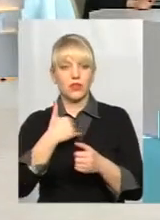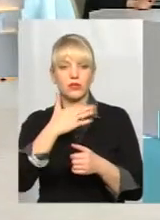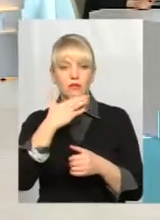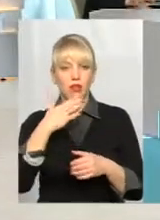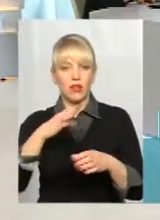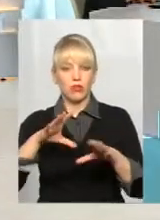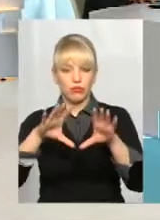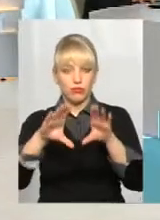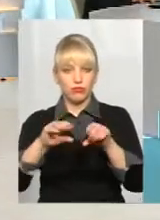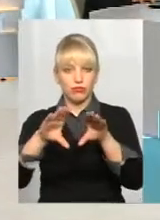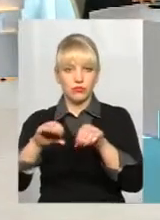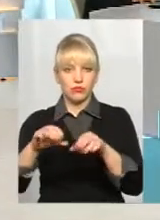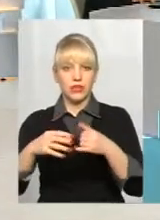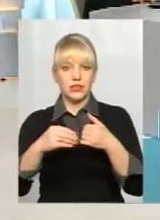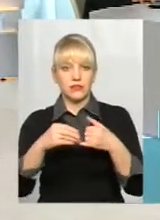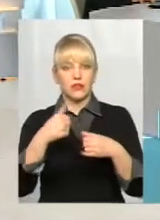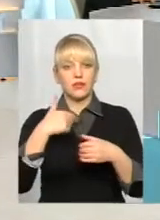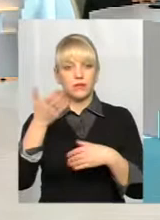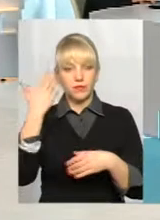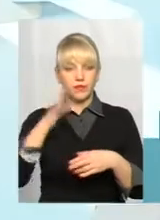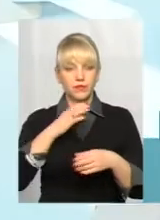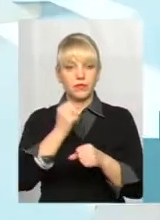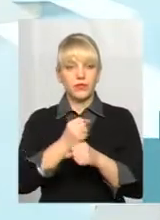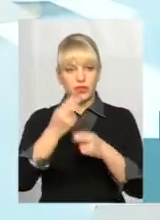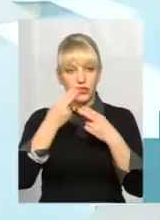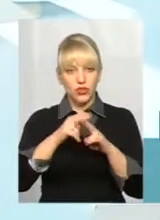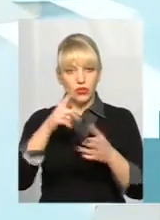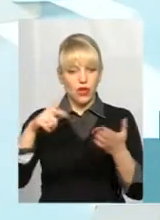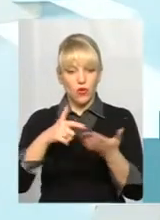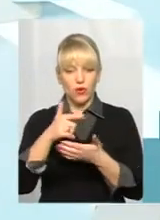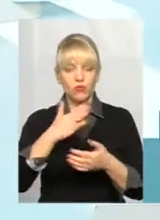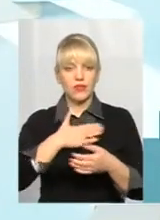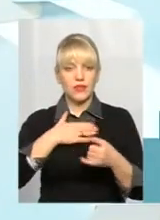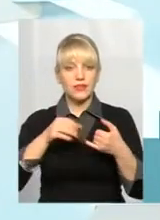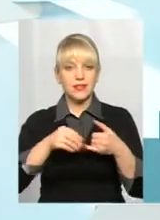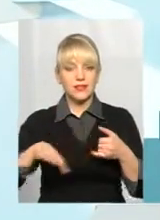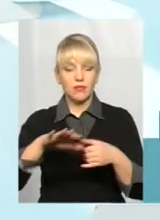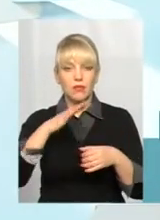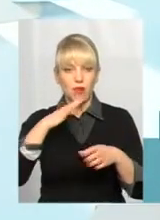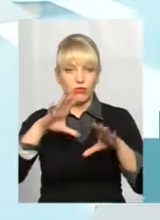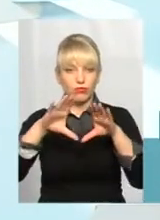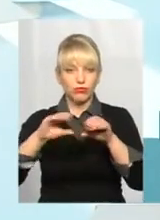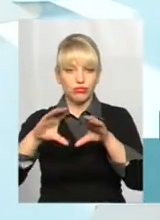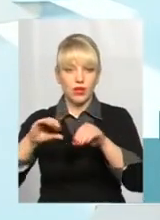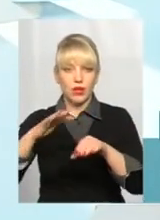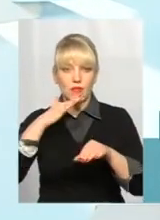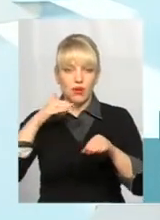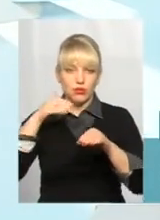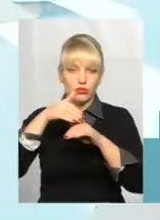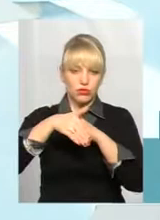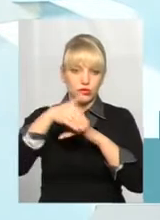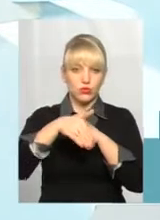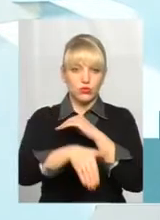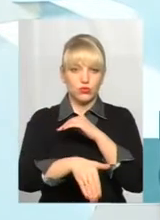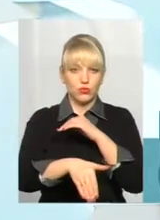Я колись працював інженер-геологом, так? Я знаю наші ґрунти, у нас багато просадочних ґрунтів, багато тих сувнів, які суваються, так?